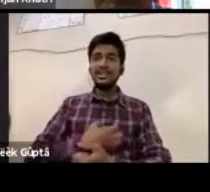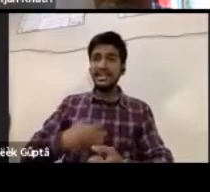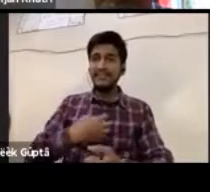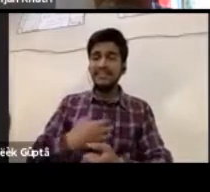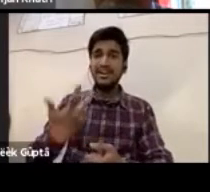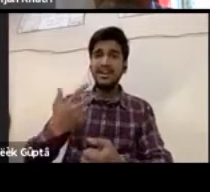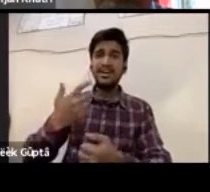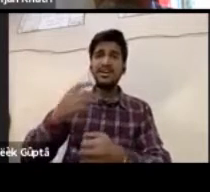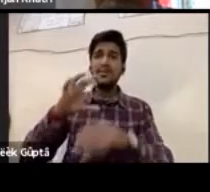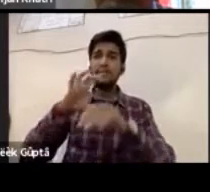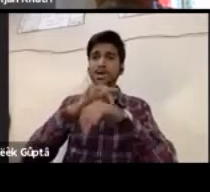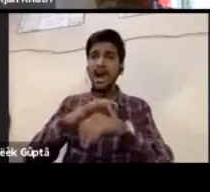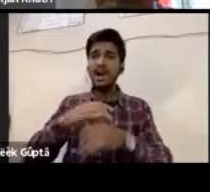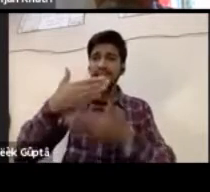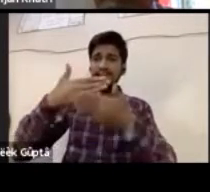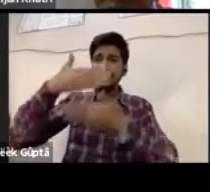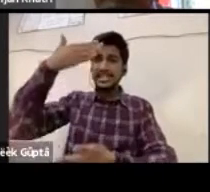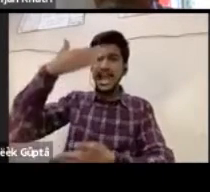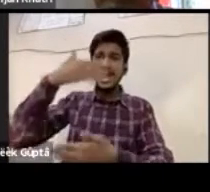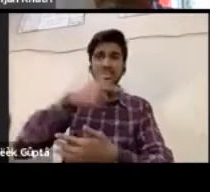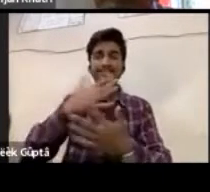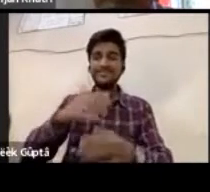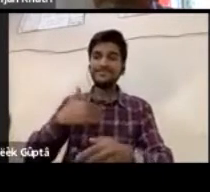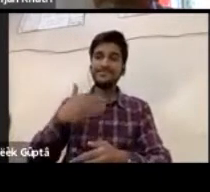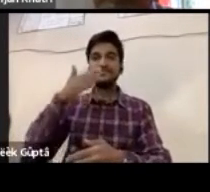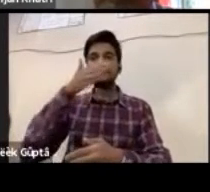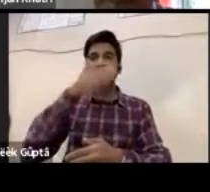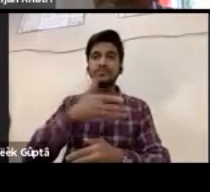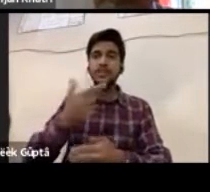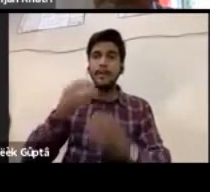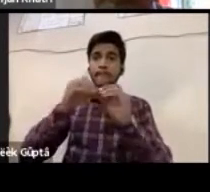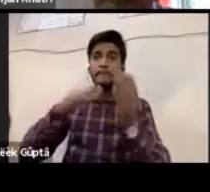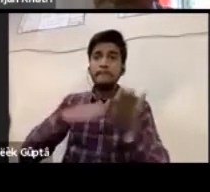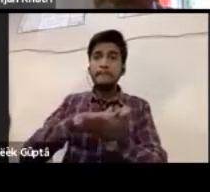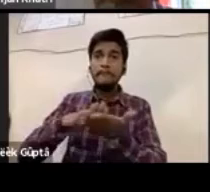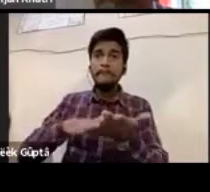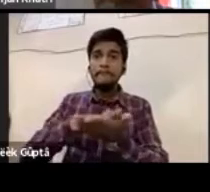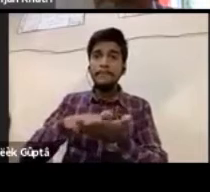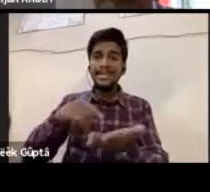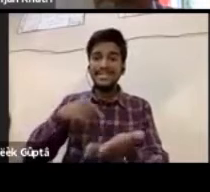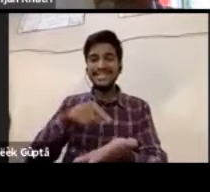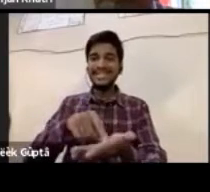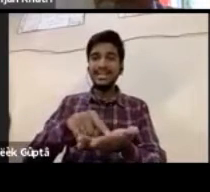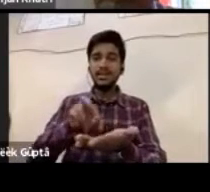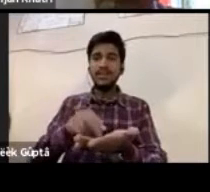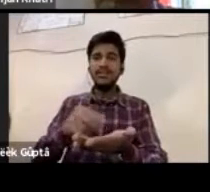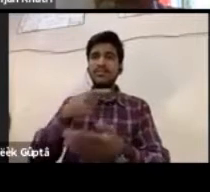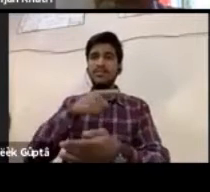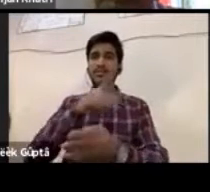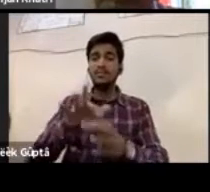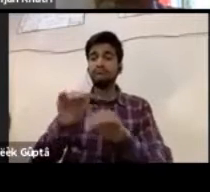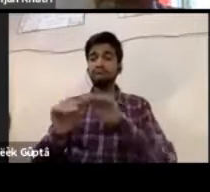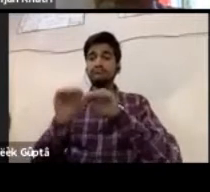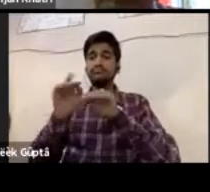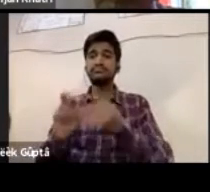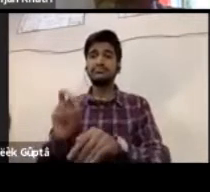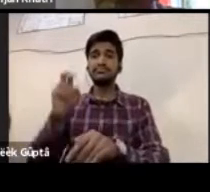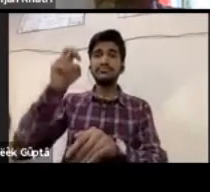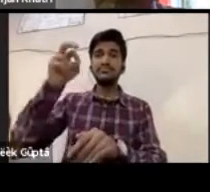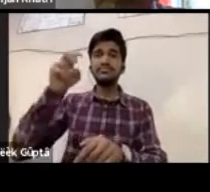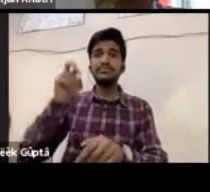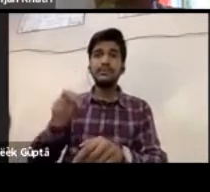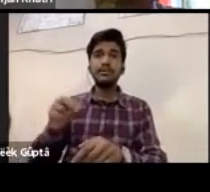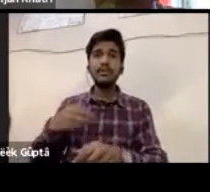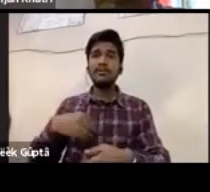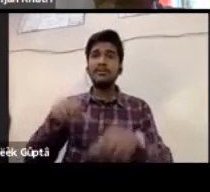अगेन बिकॉज वहां पर कई जगह बेसमेंट्स में डायग्नोस्टिक सेंटर्स हैं, कहीं पर सीढ़ियां हैं, एग्जामिनेशन टेबल्स नहीं है, हम उसके ऊपर